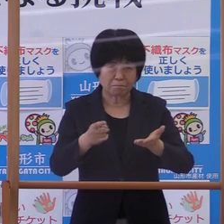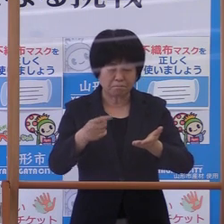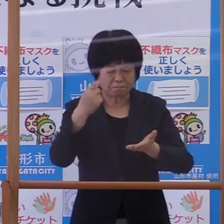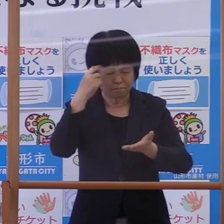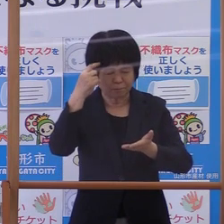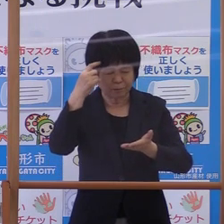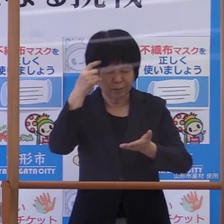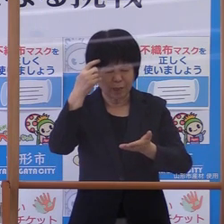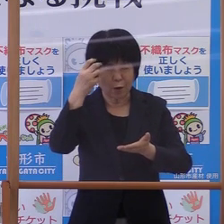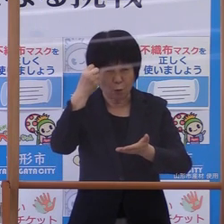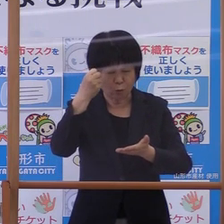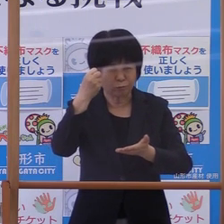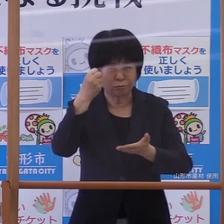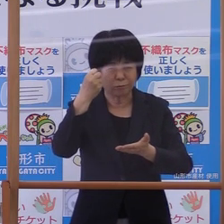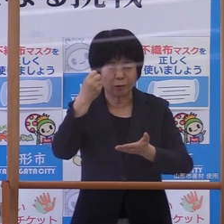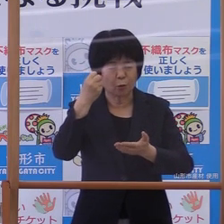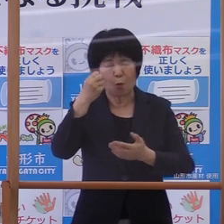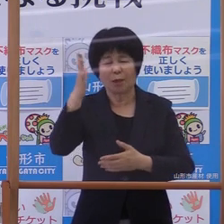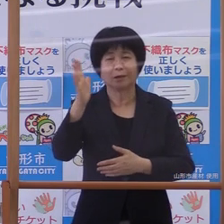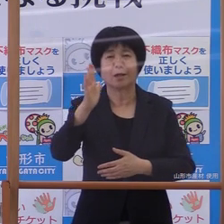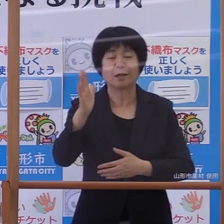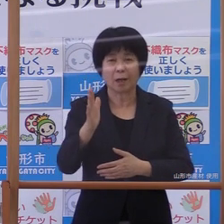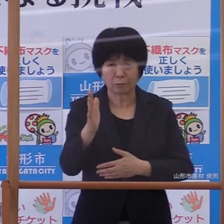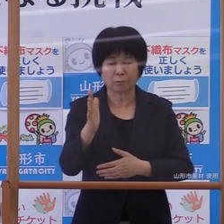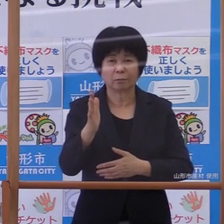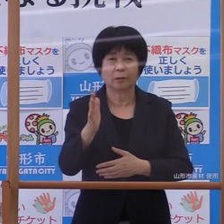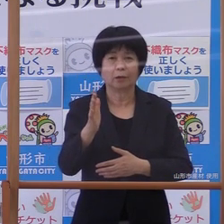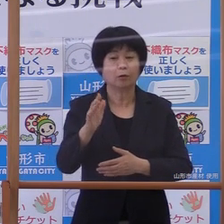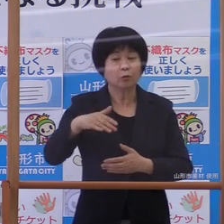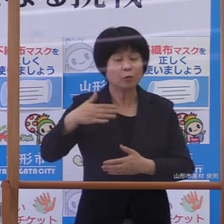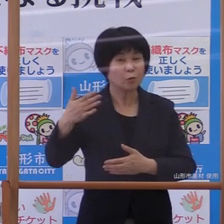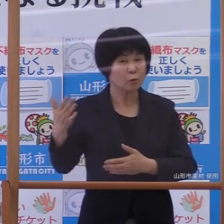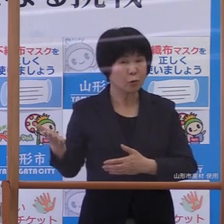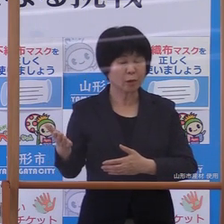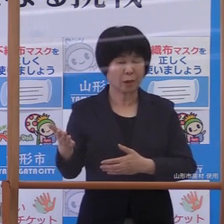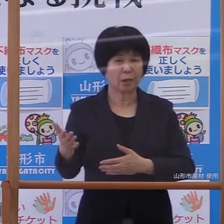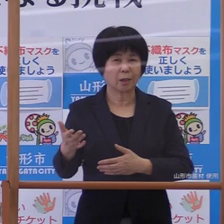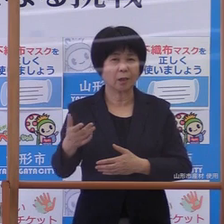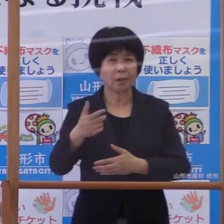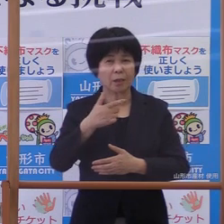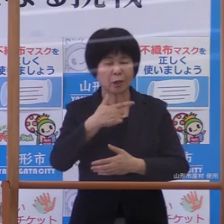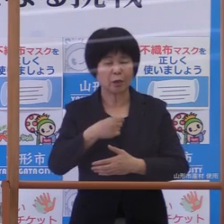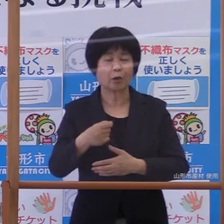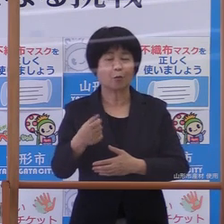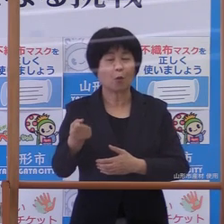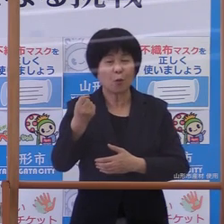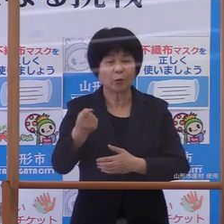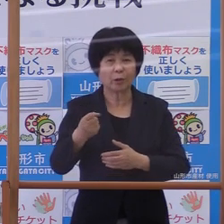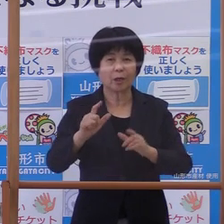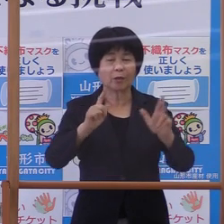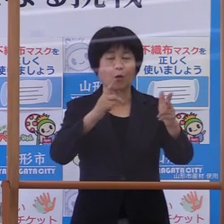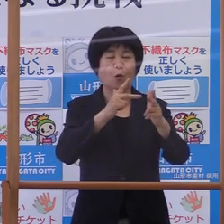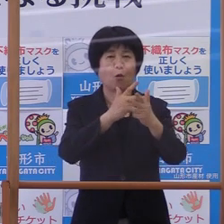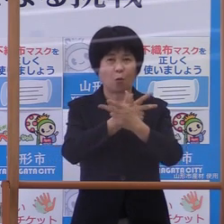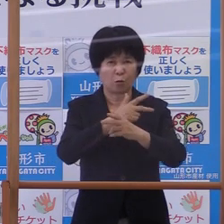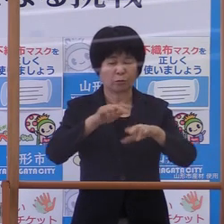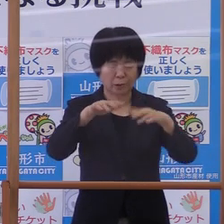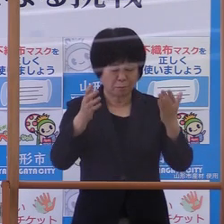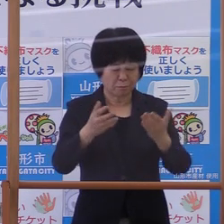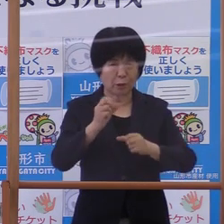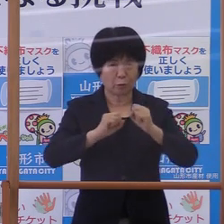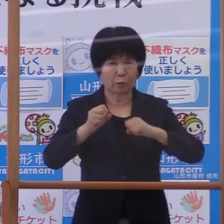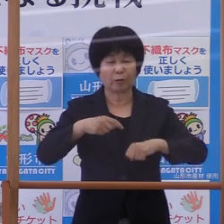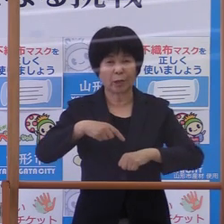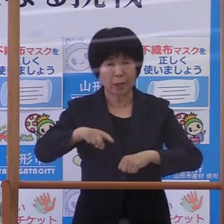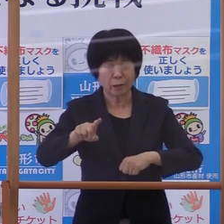をやはり風化させることなく、次に希望を持って東北全体として取り組んでいく、